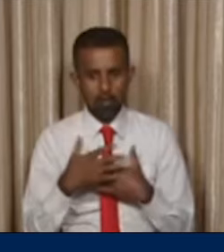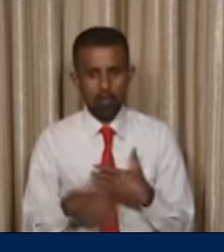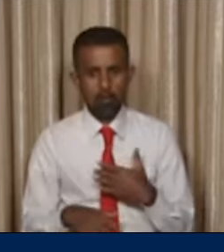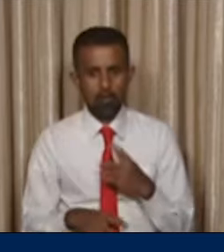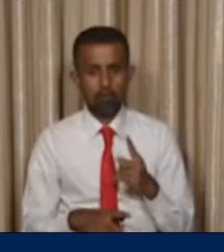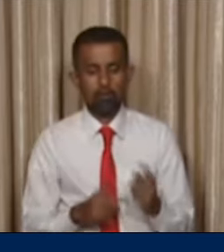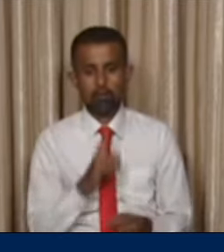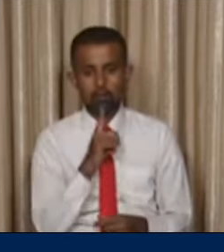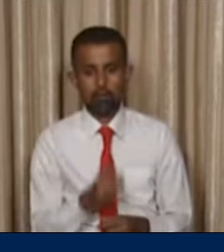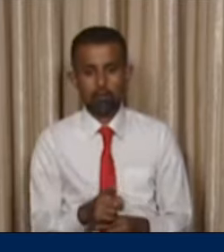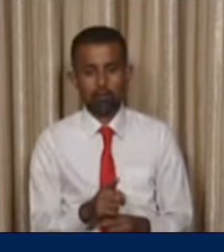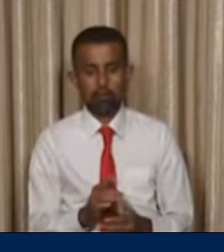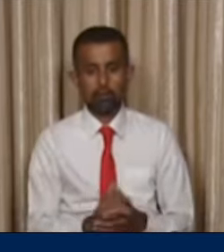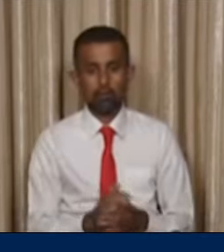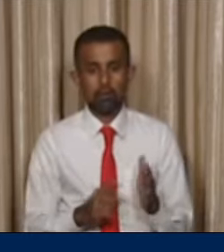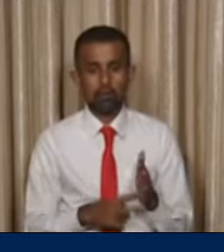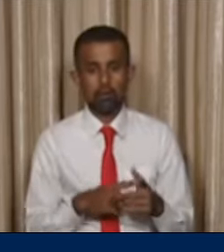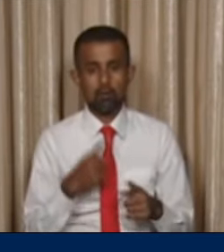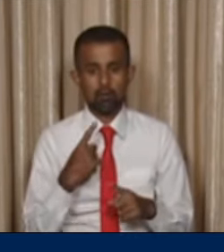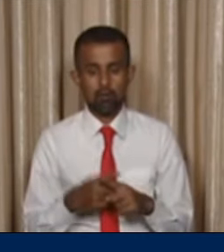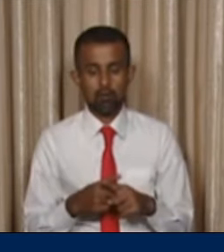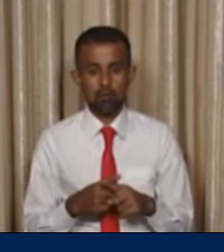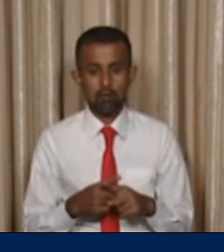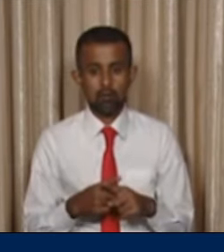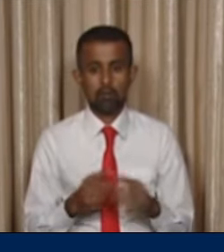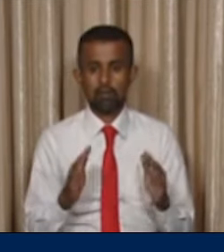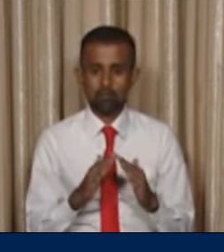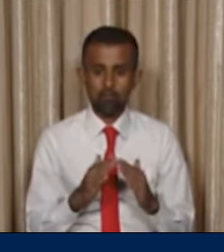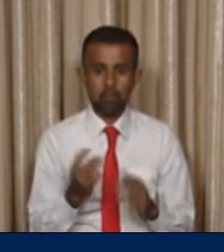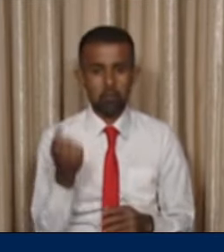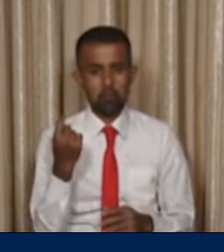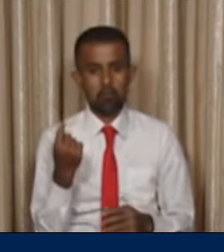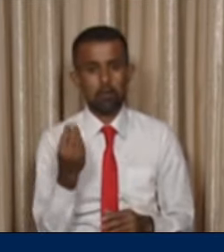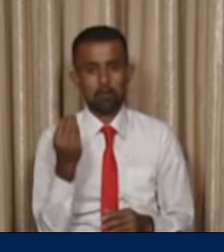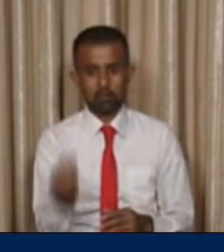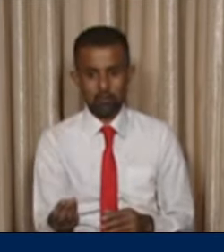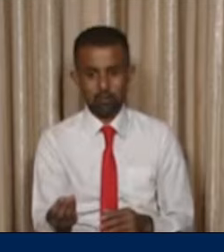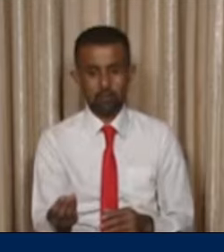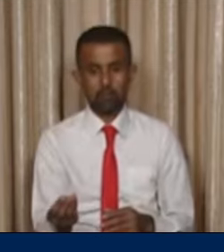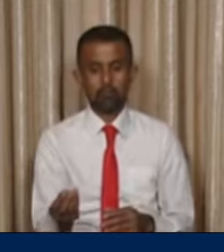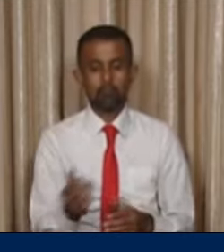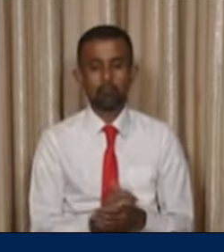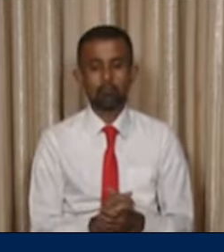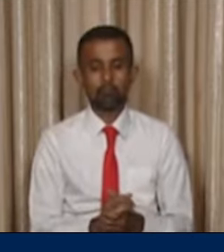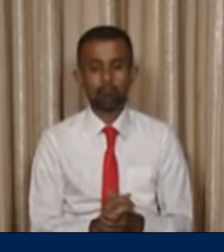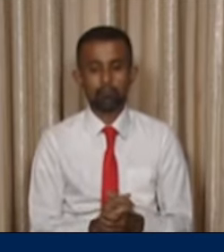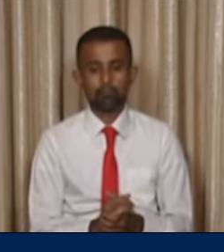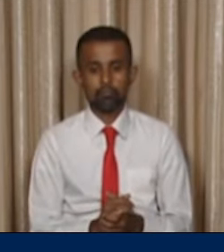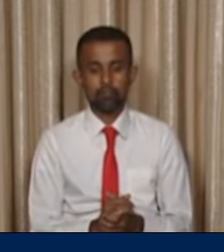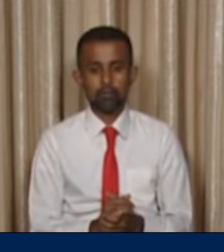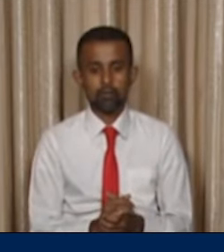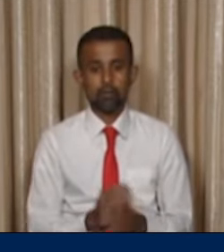කතාවක් තියෙනවා. A similar tax was previously included in the IRA Act of number 10 2006. Under